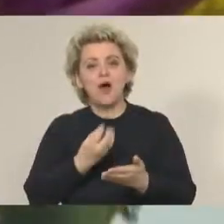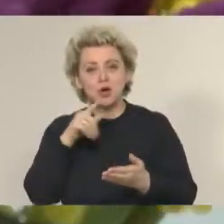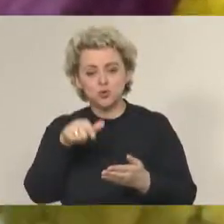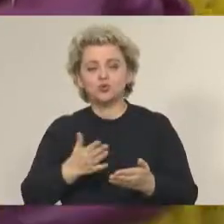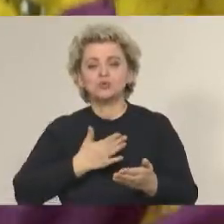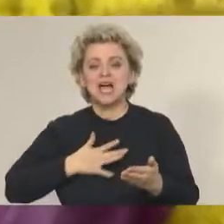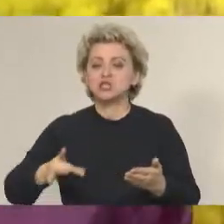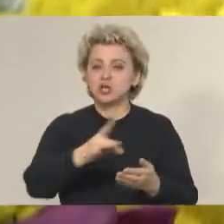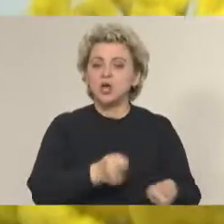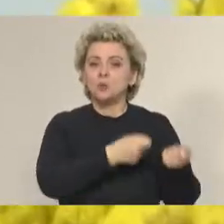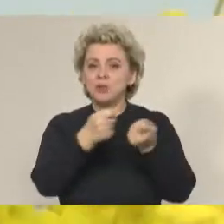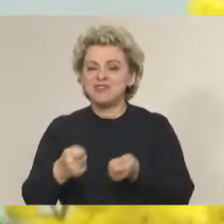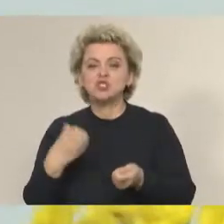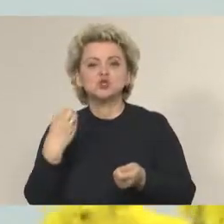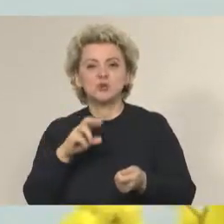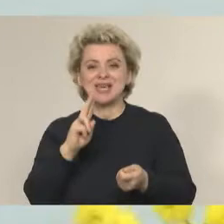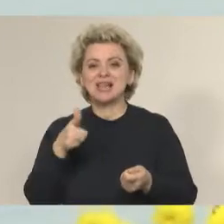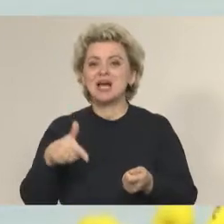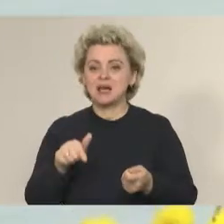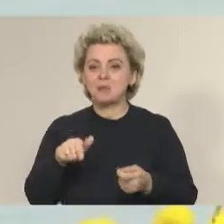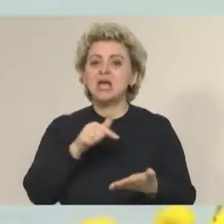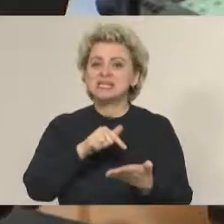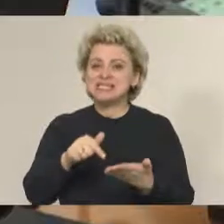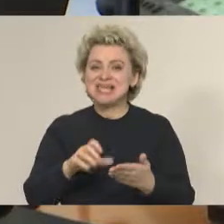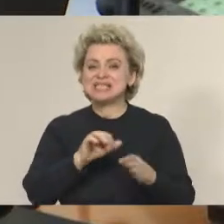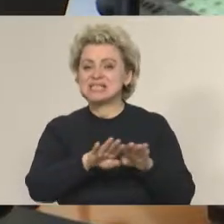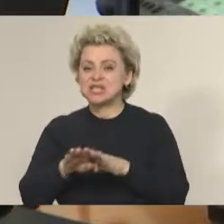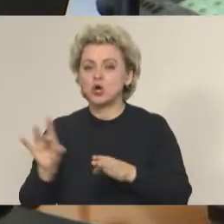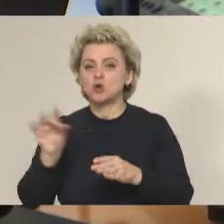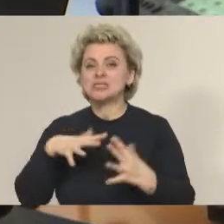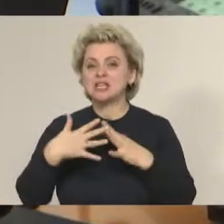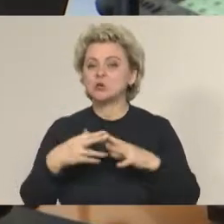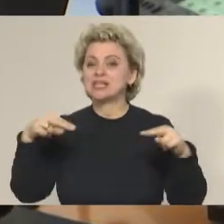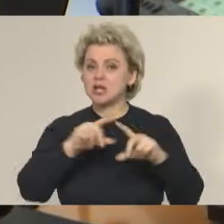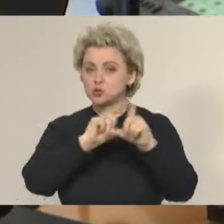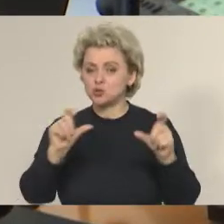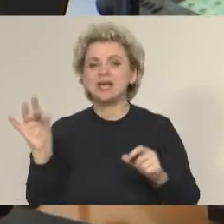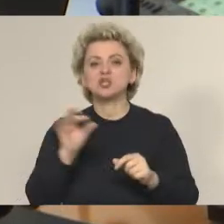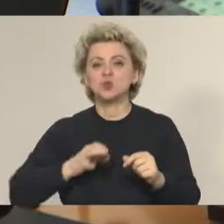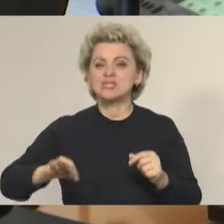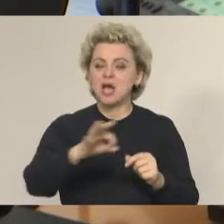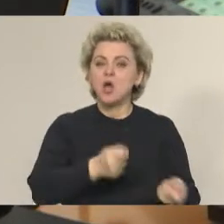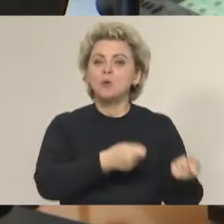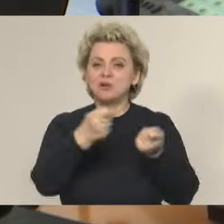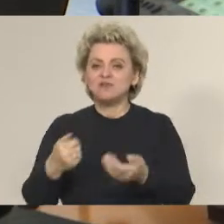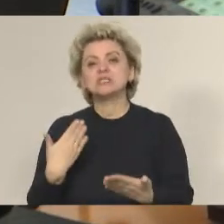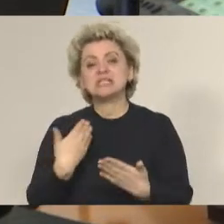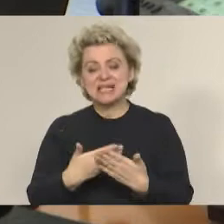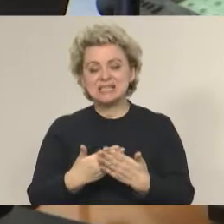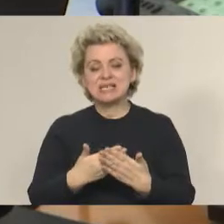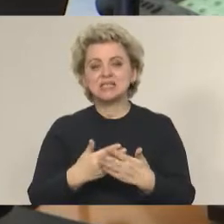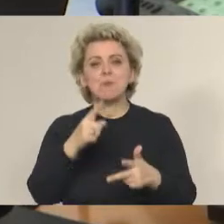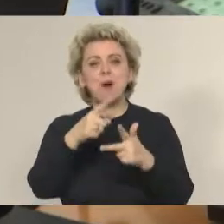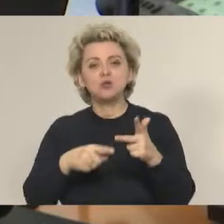хорошую в наш регион возят сотнями килограммов, делятся статистикой в Россельхознадзоре. В Ростовскую область возится где-то